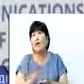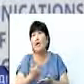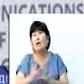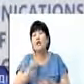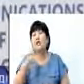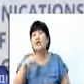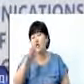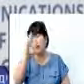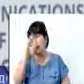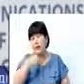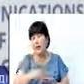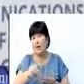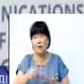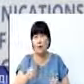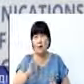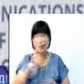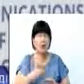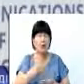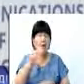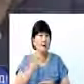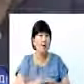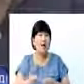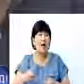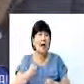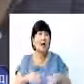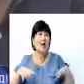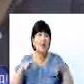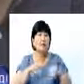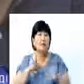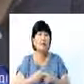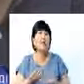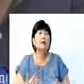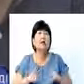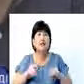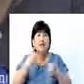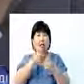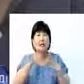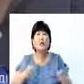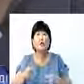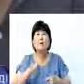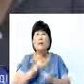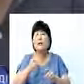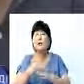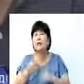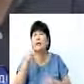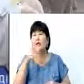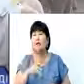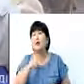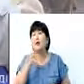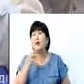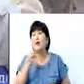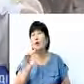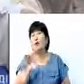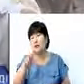айынан бастап мемлекеттік сатып алулар бюджеттік бағдарлама әкімшілерімен бірлесе жариялануда. Сондай-ақ басқарма тарапынан 2014 жылдан